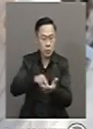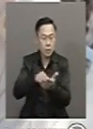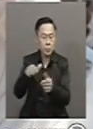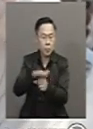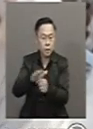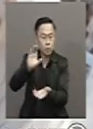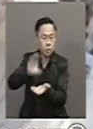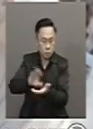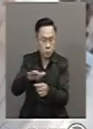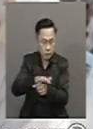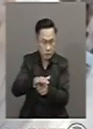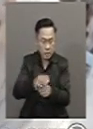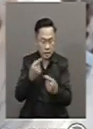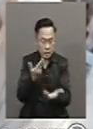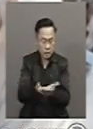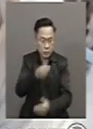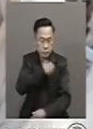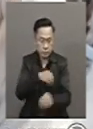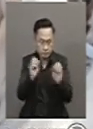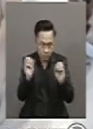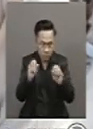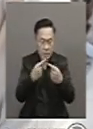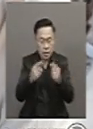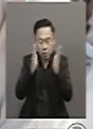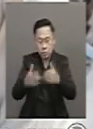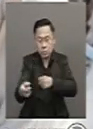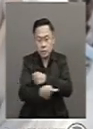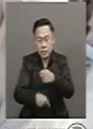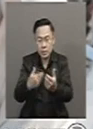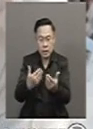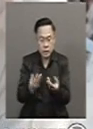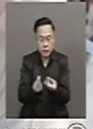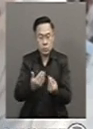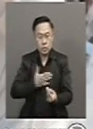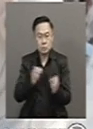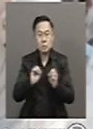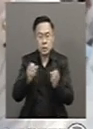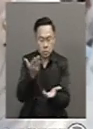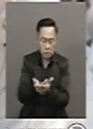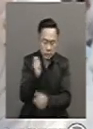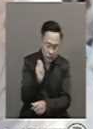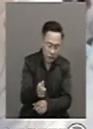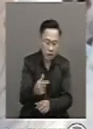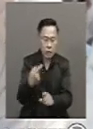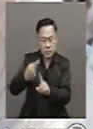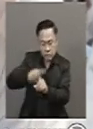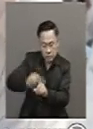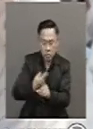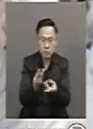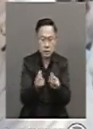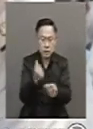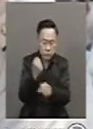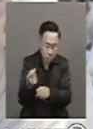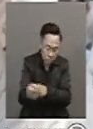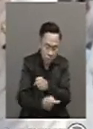ถ้าชาวนาบางคนที่ว่าจ้างเขาทุกอย่างค่ารถเกี่ยวค่ารถตีค่ารถขนอะไรจ้างทุกอย่างนะขาดทุนอย่างชาวนาบางคนเสียค่าเช่าอีกด้วยนะค่าเช่าจะเกิดไปเ